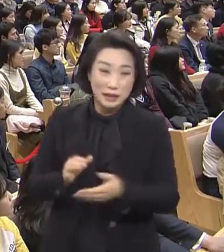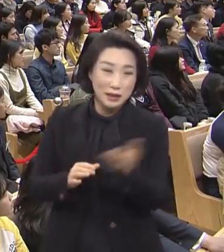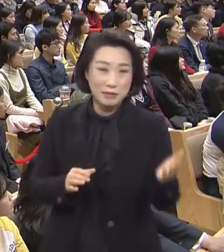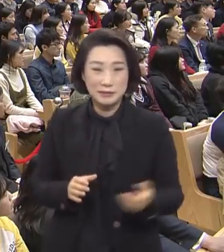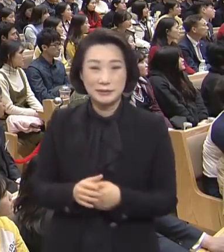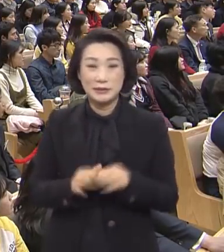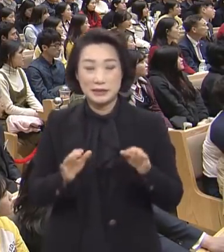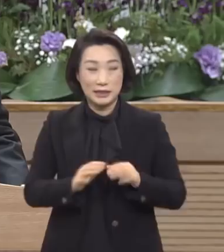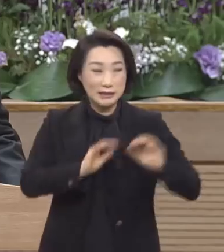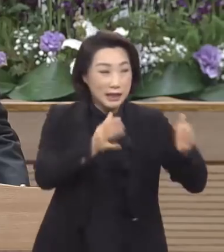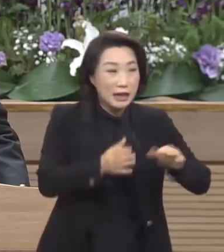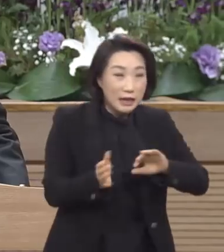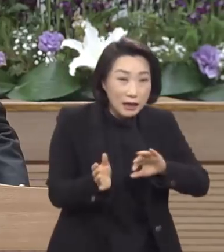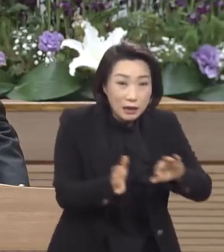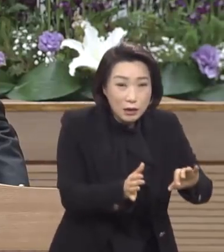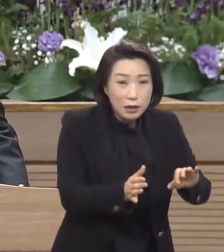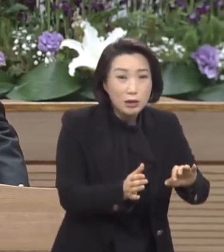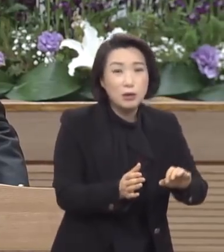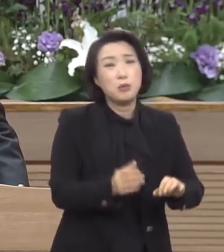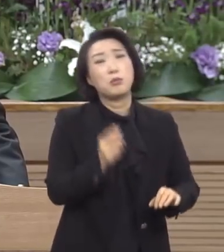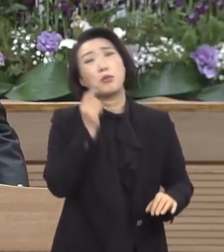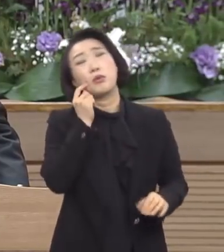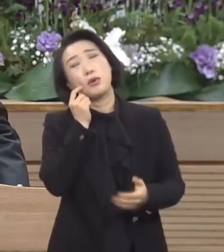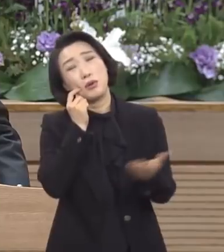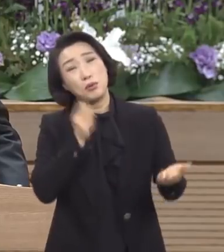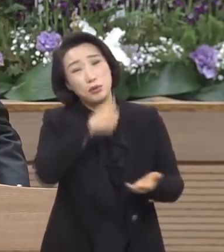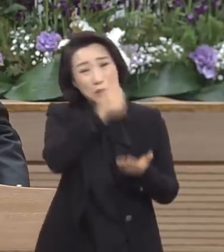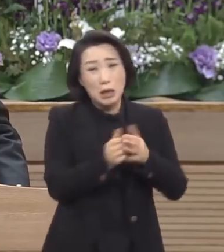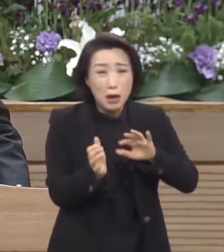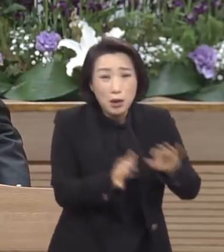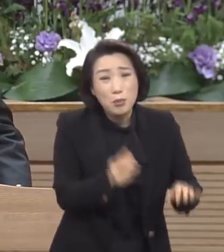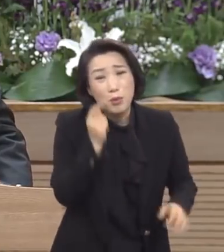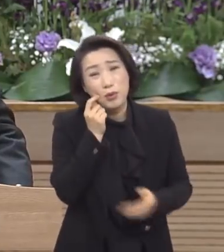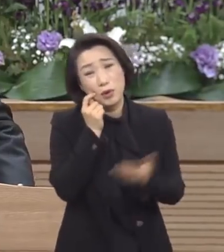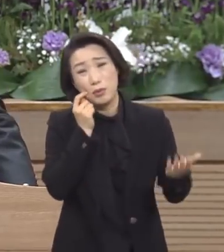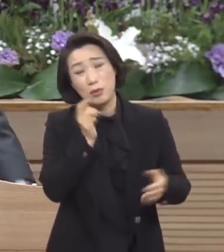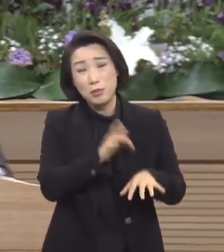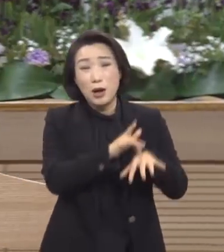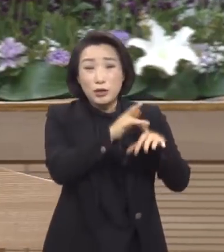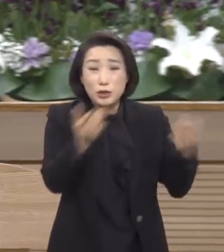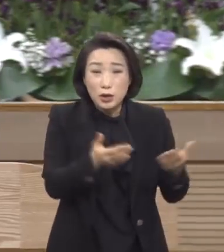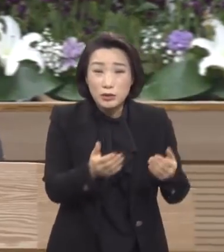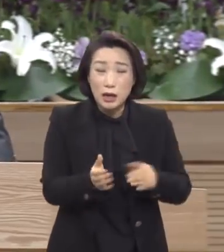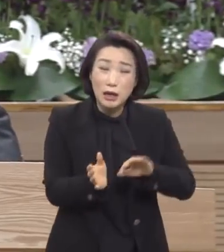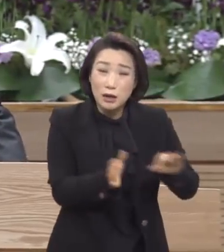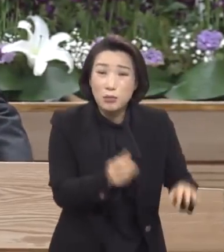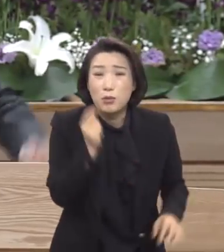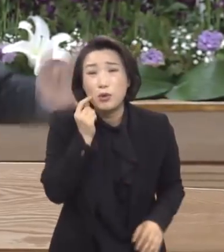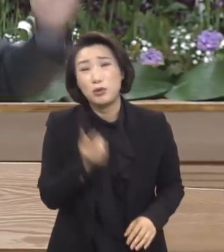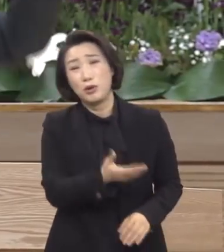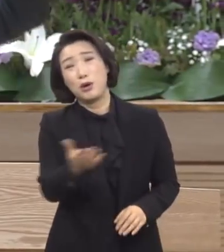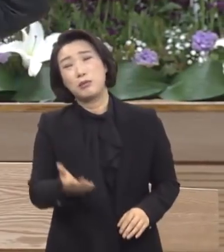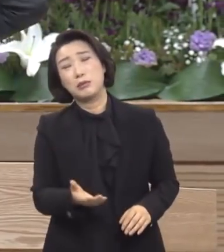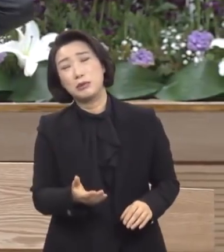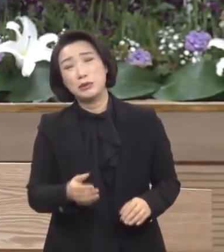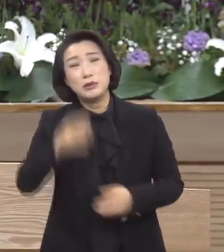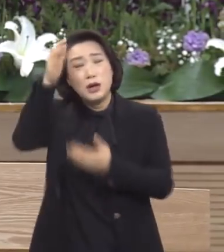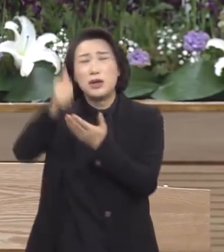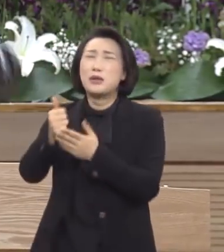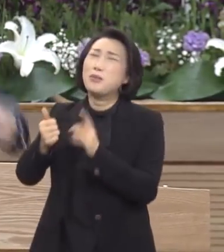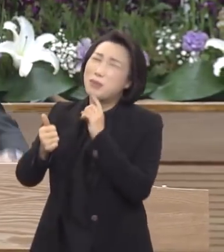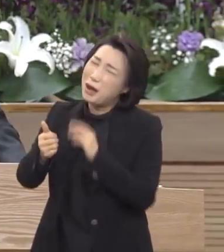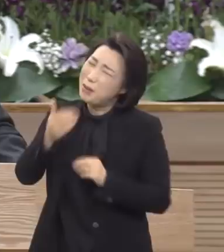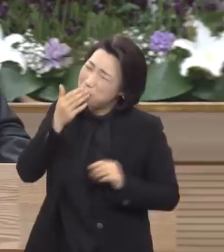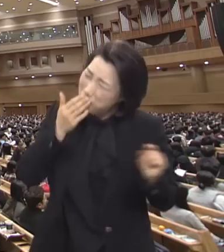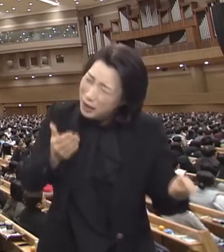까짓거 세상을 초월 못해? 죄를 초월 못해? 마귀사단 귀신을 초월 못해? 성령으로만